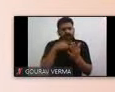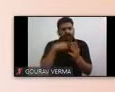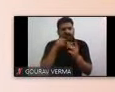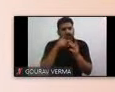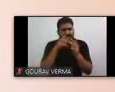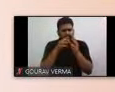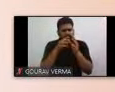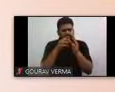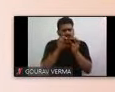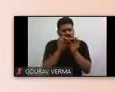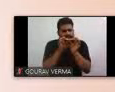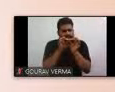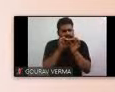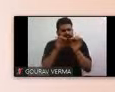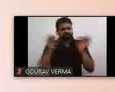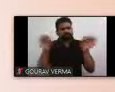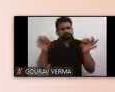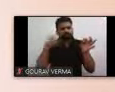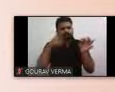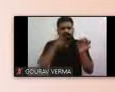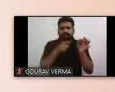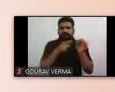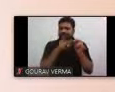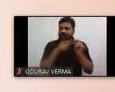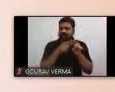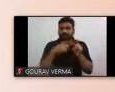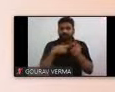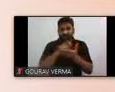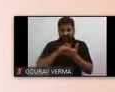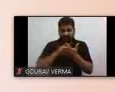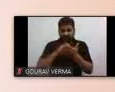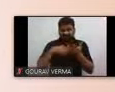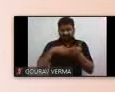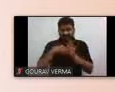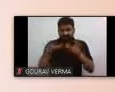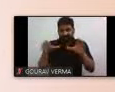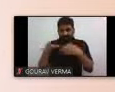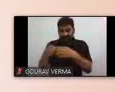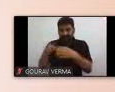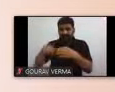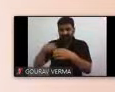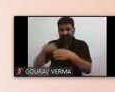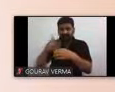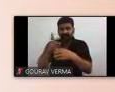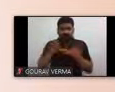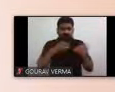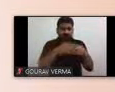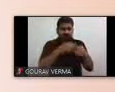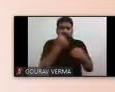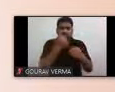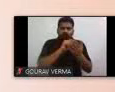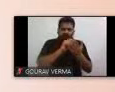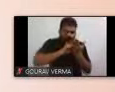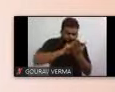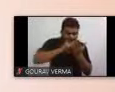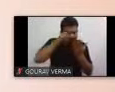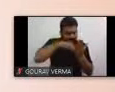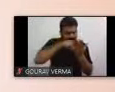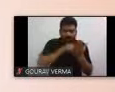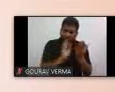करना पड़ेगा. लिटरेसी फॉर अस फॉर दिस ग्रुप इज नॉट जस्ट रीडिंग राइटिंग, इट इज